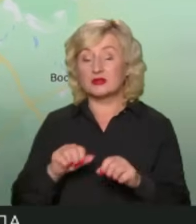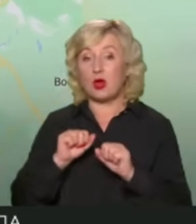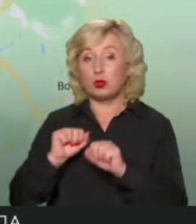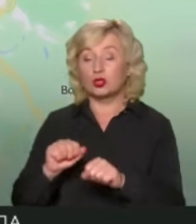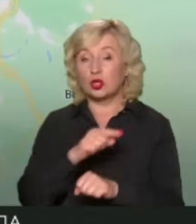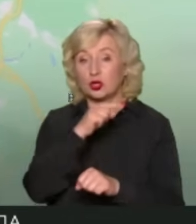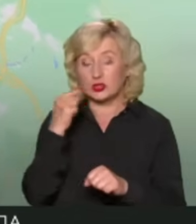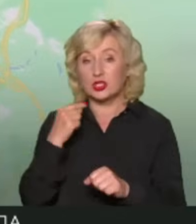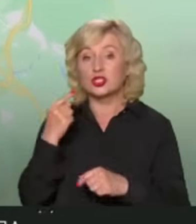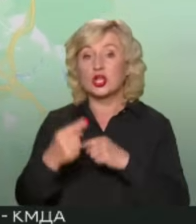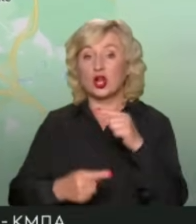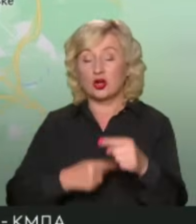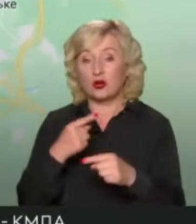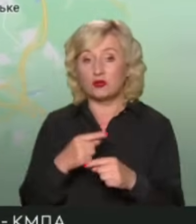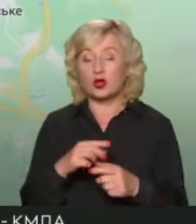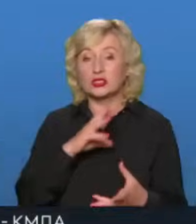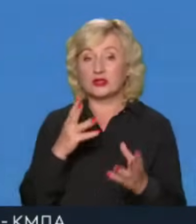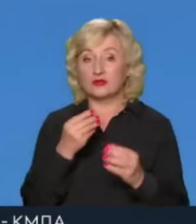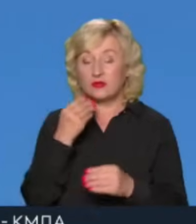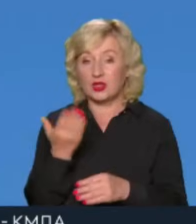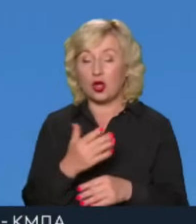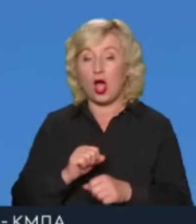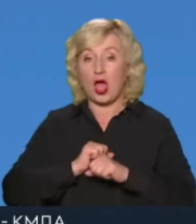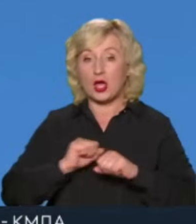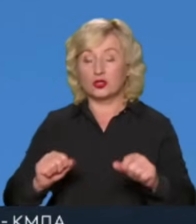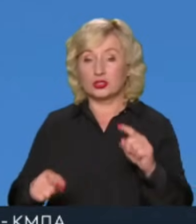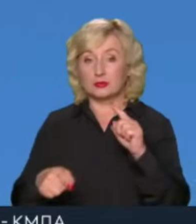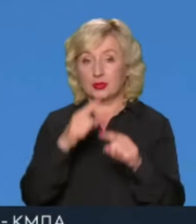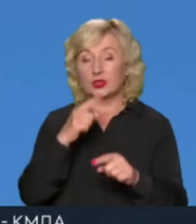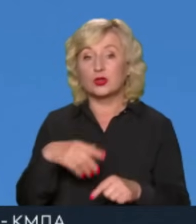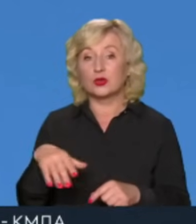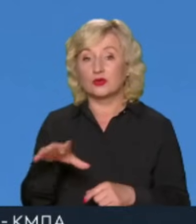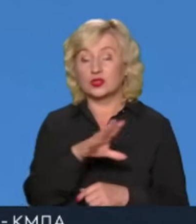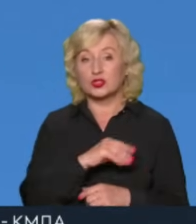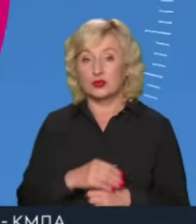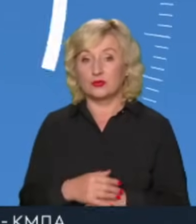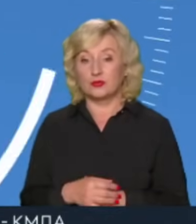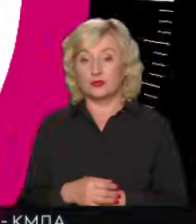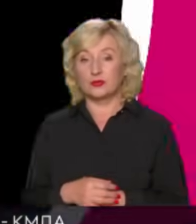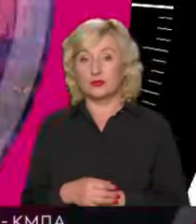чекаємо чергового звіту про героїчне збиття усього.